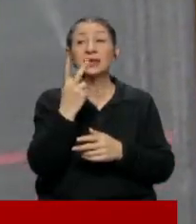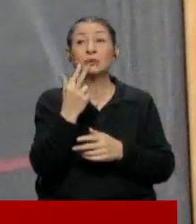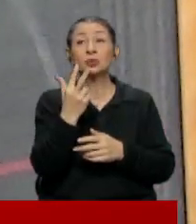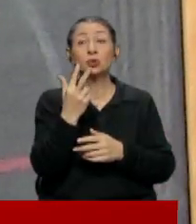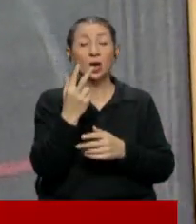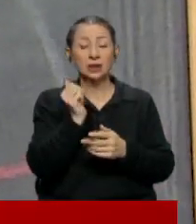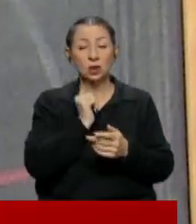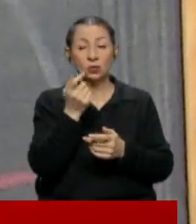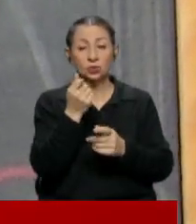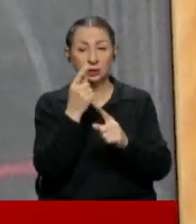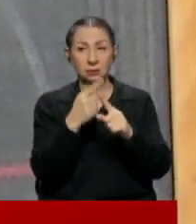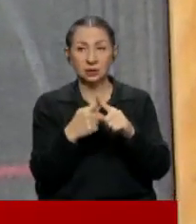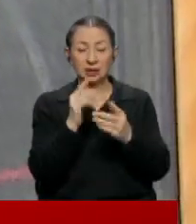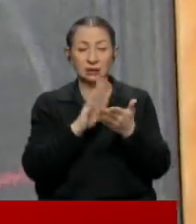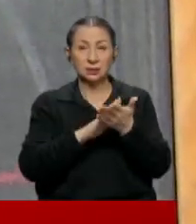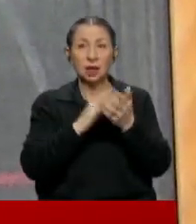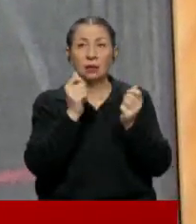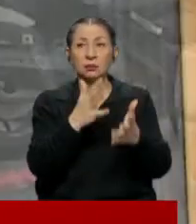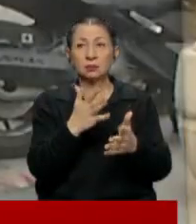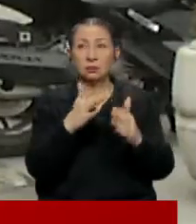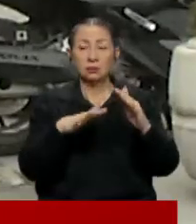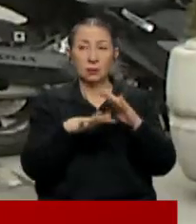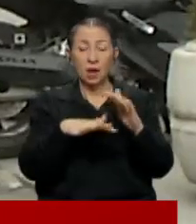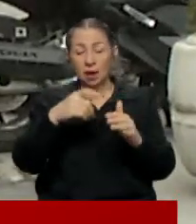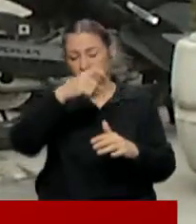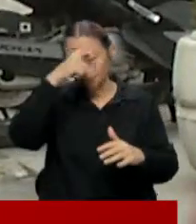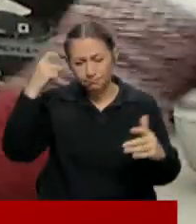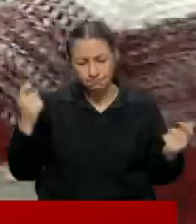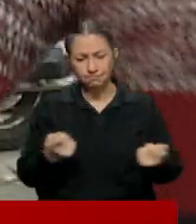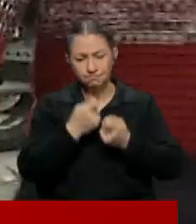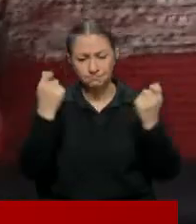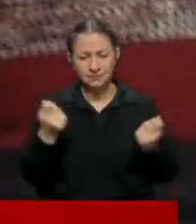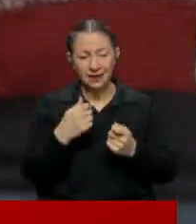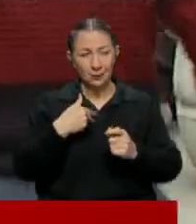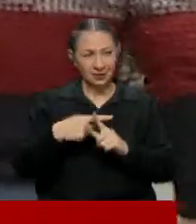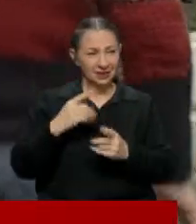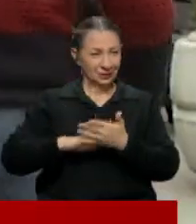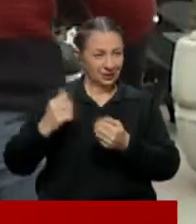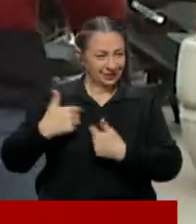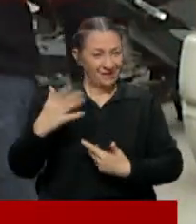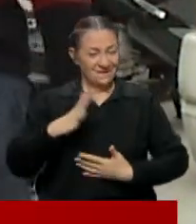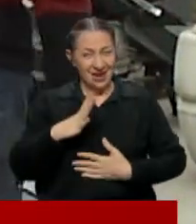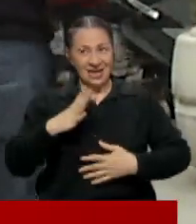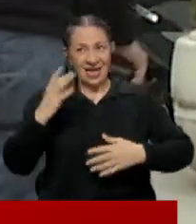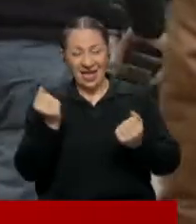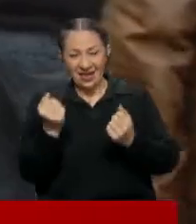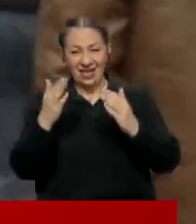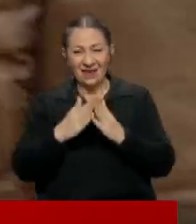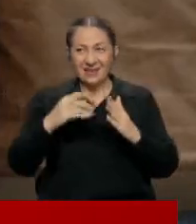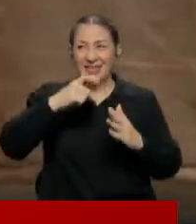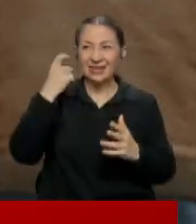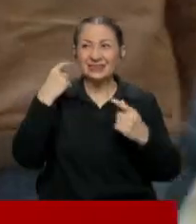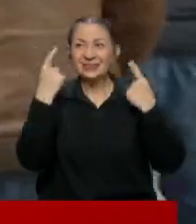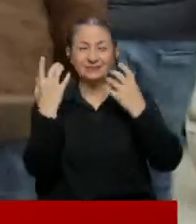2,5 aylık bir asgari ücret kıdem tazminatı tavanı. Alın teri dökerken motivasyon sağlayan evler, arabalar,